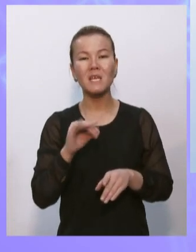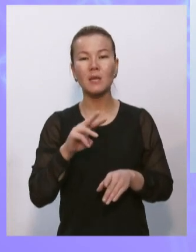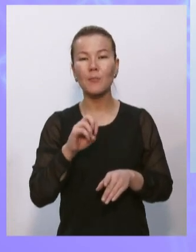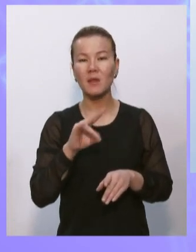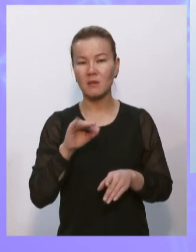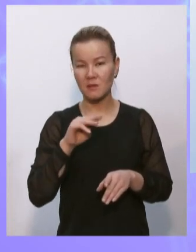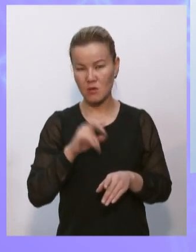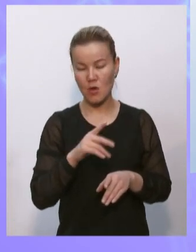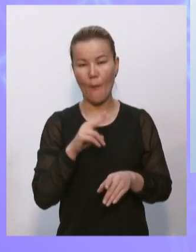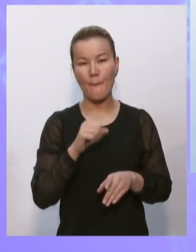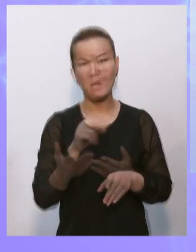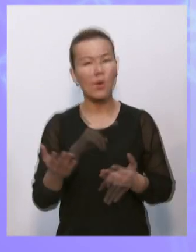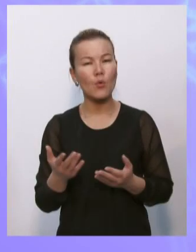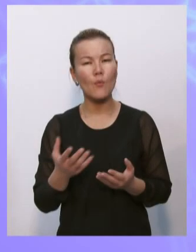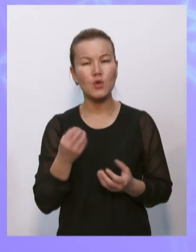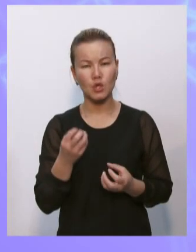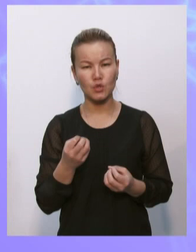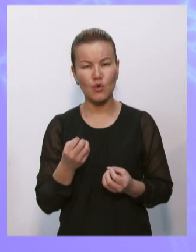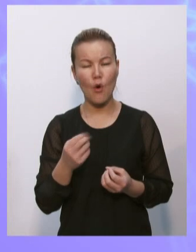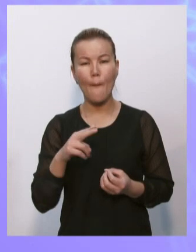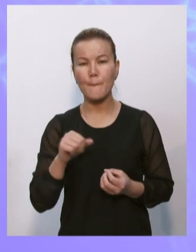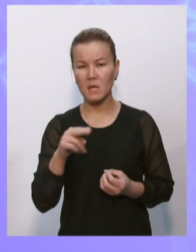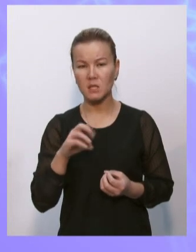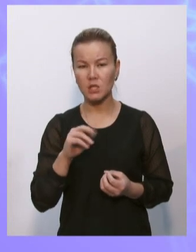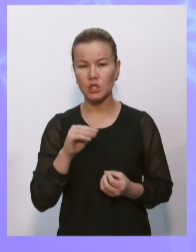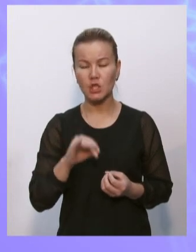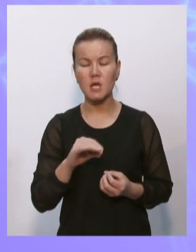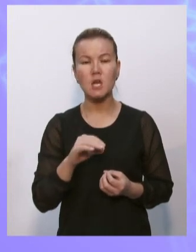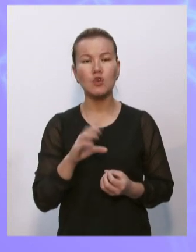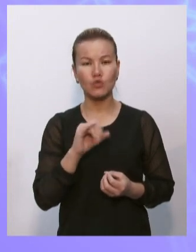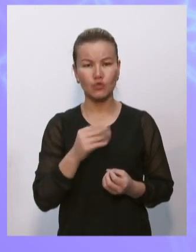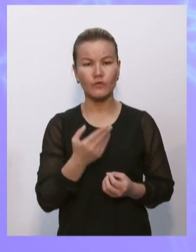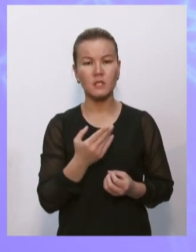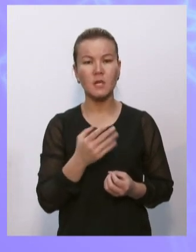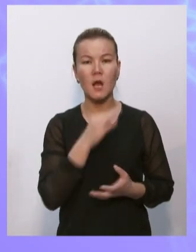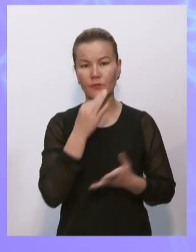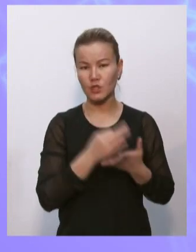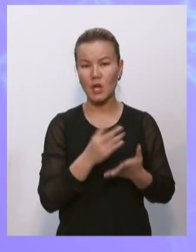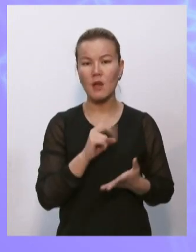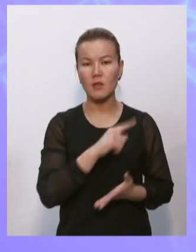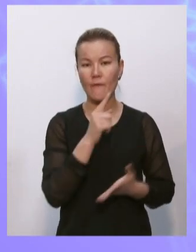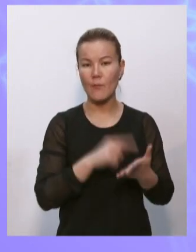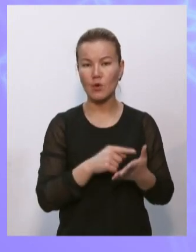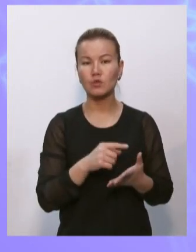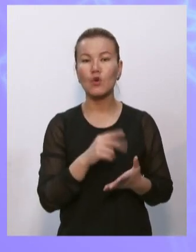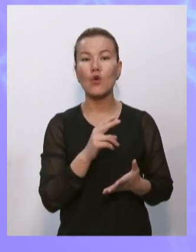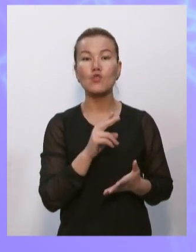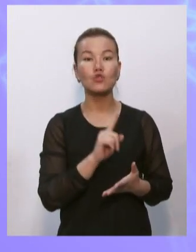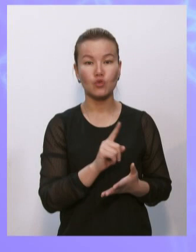падежа. В каком еще падеже существительные отвечают на вопрос